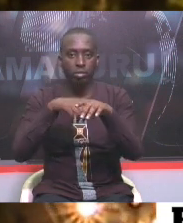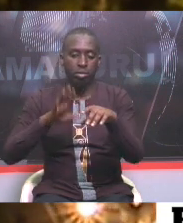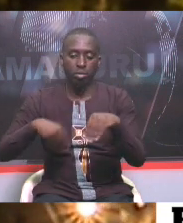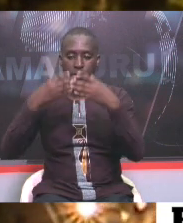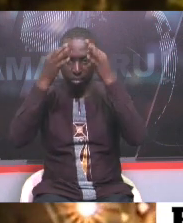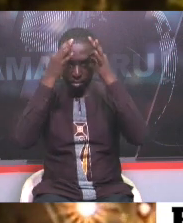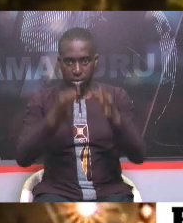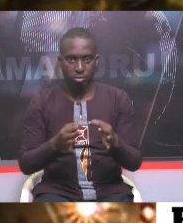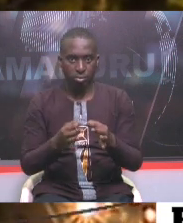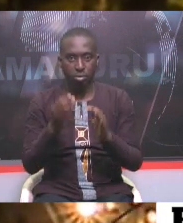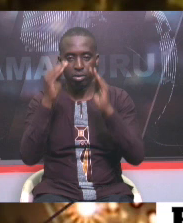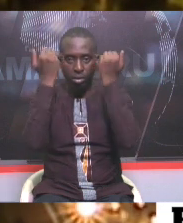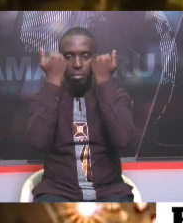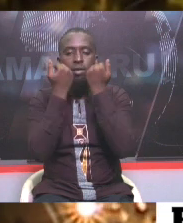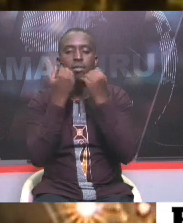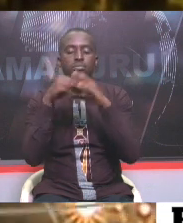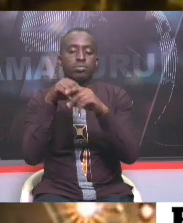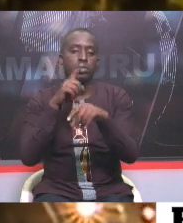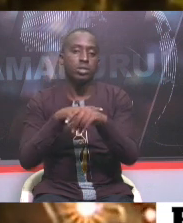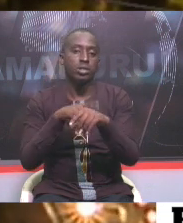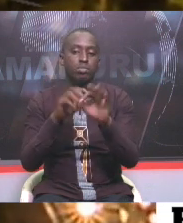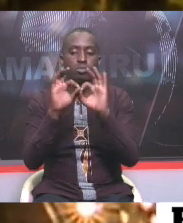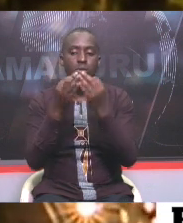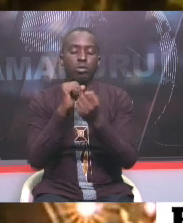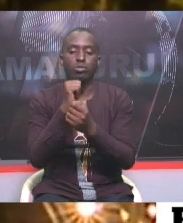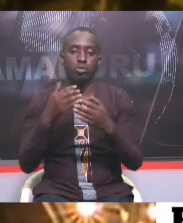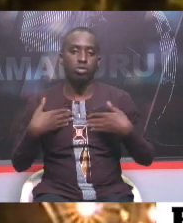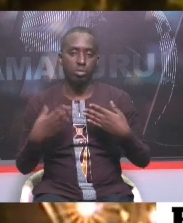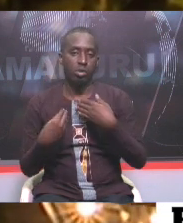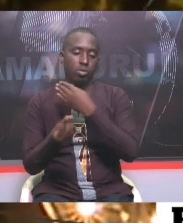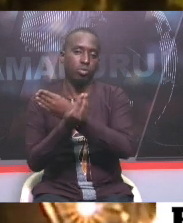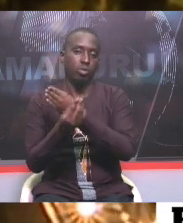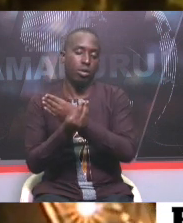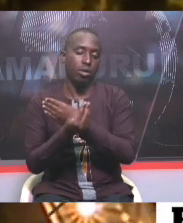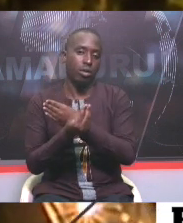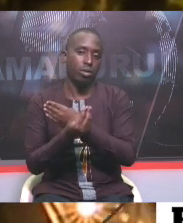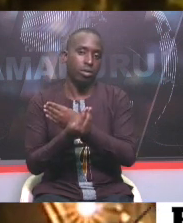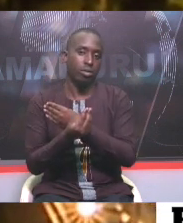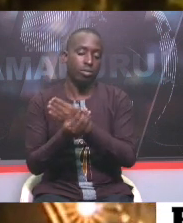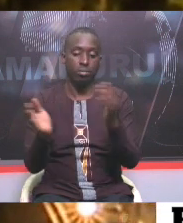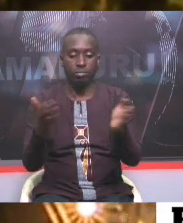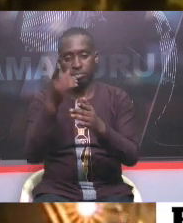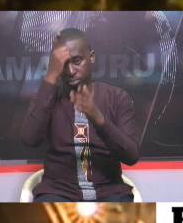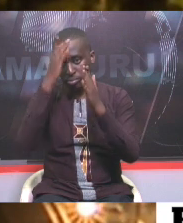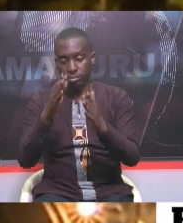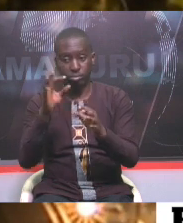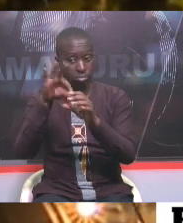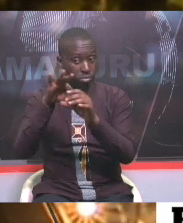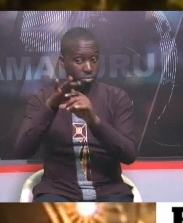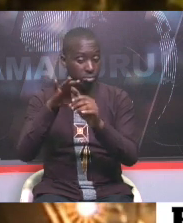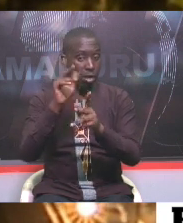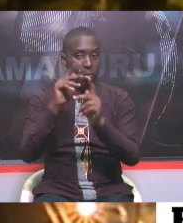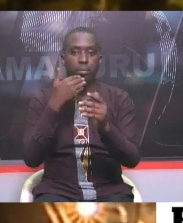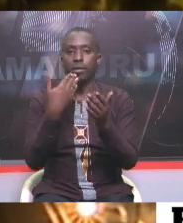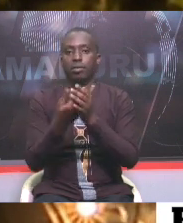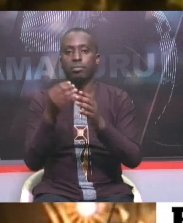imyanzuro y'imanza ni mu gihe umuryango urwanya ruswa n'akarengane ukangurira abaturage kuzashishoza bagatora inyangamugayo